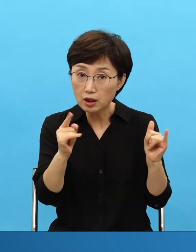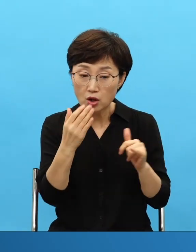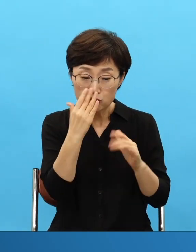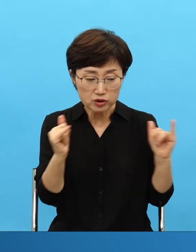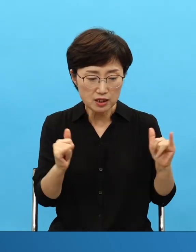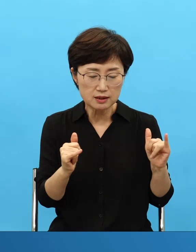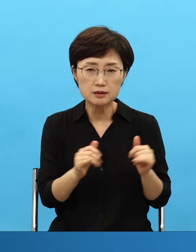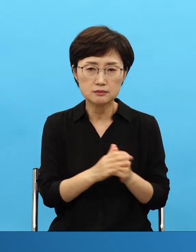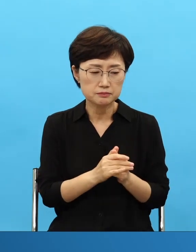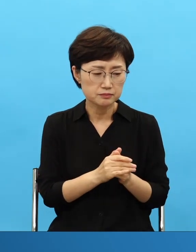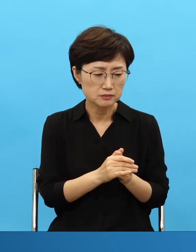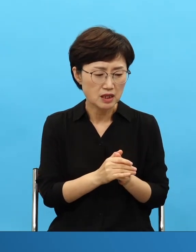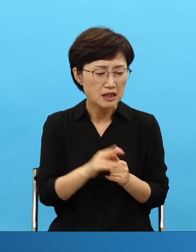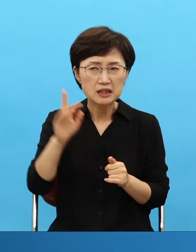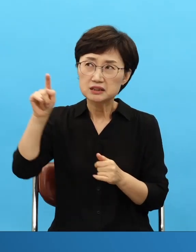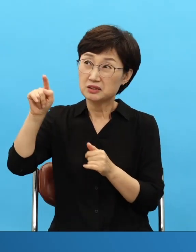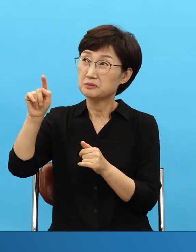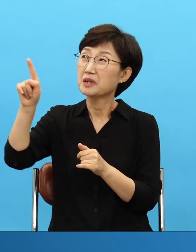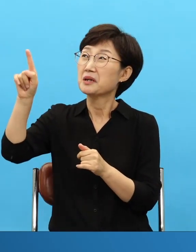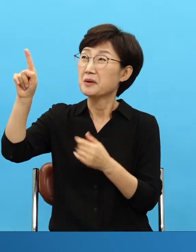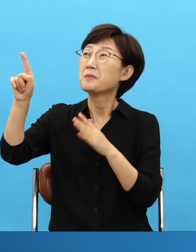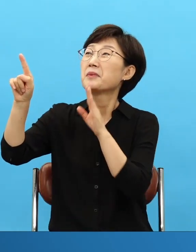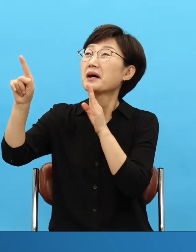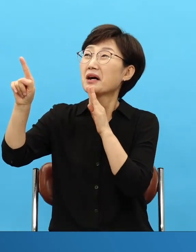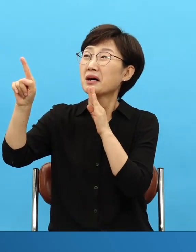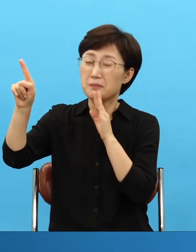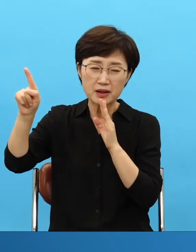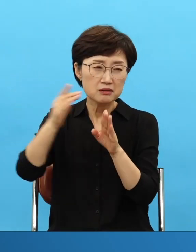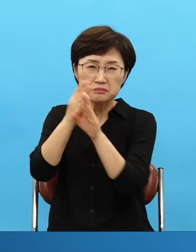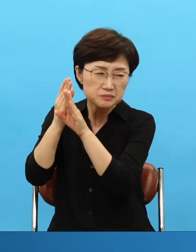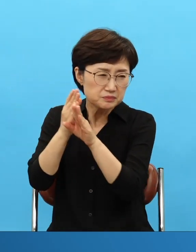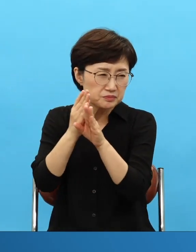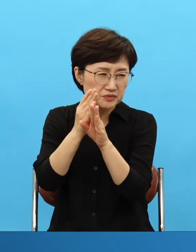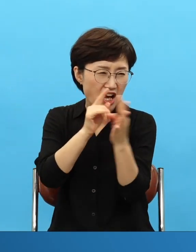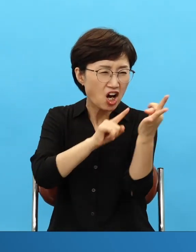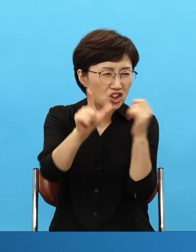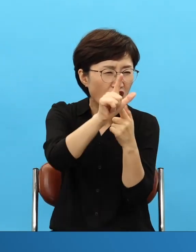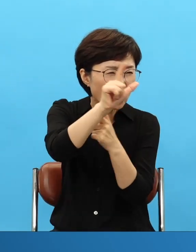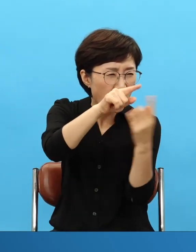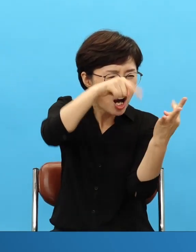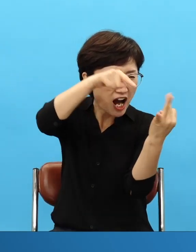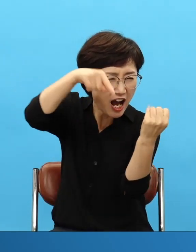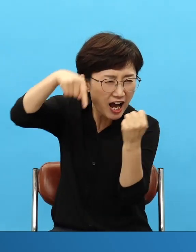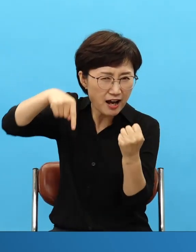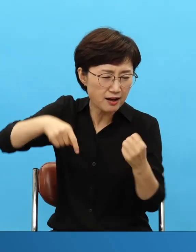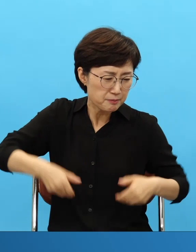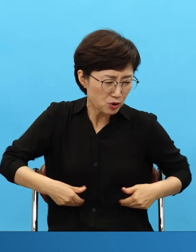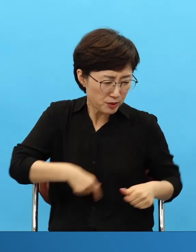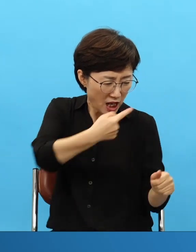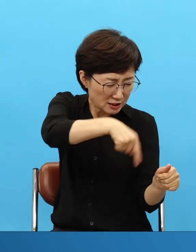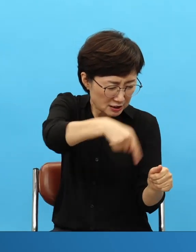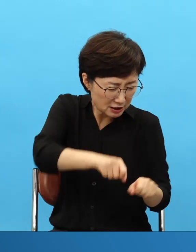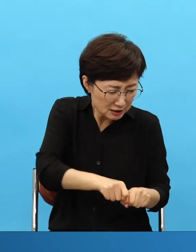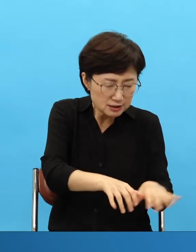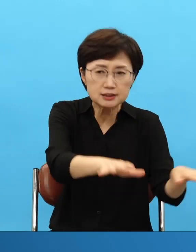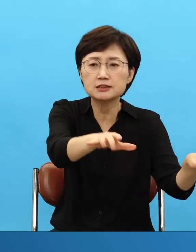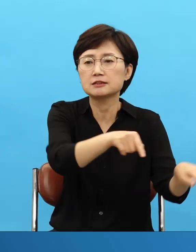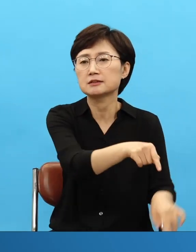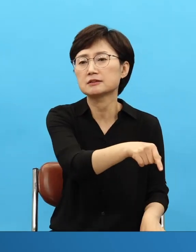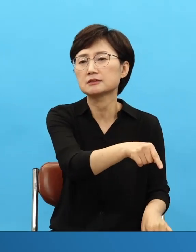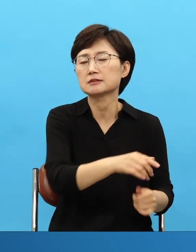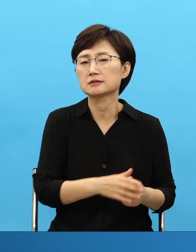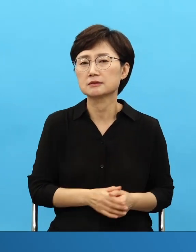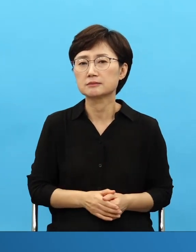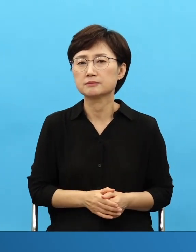people 그래서 planted the wrong 자손들이 다 partisan. And that's why their posterity was driven into destruction. 오직 복음 성령을 따라 심는 자는 영생을